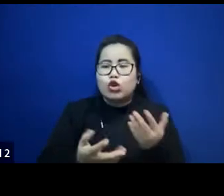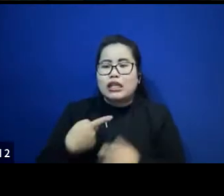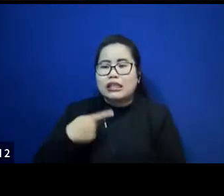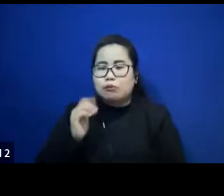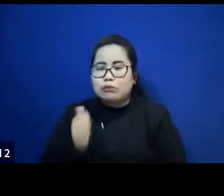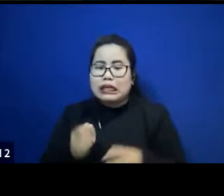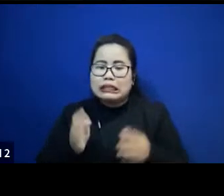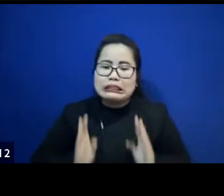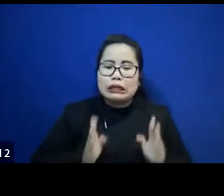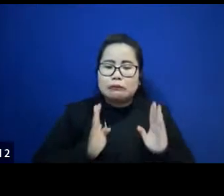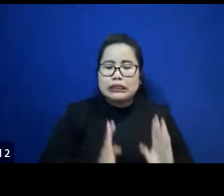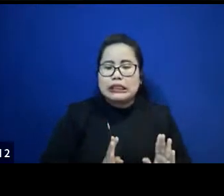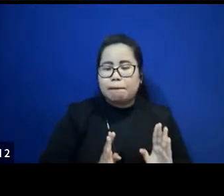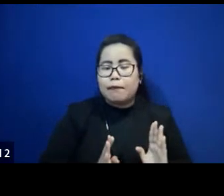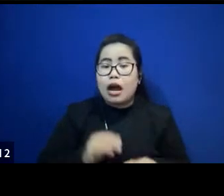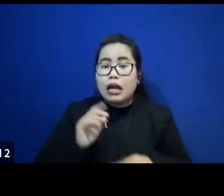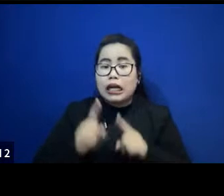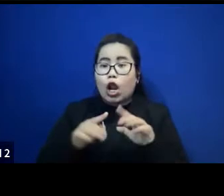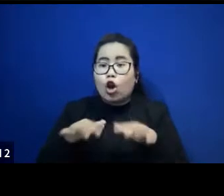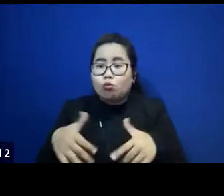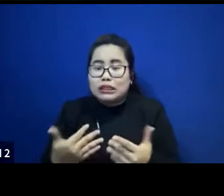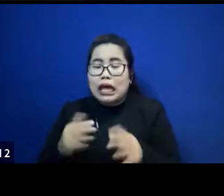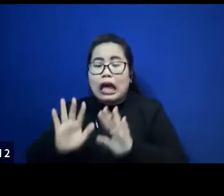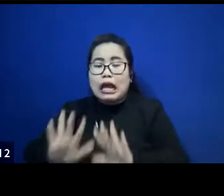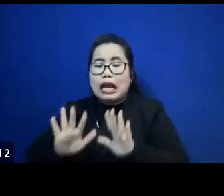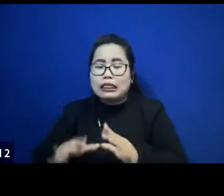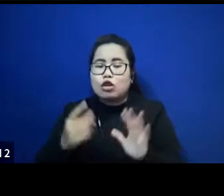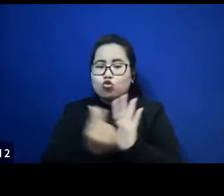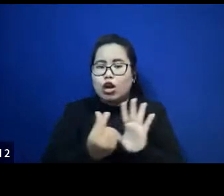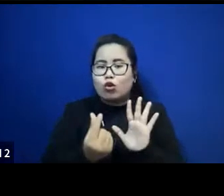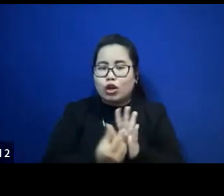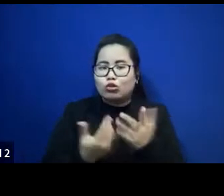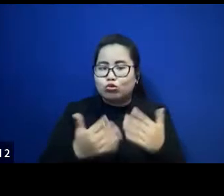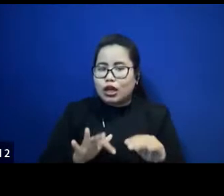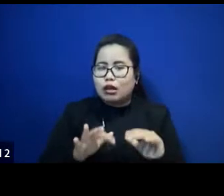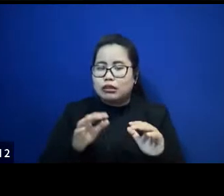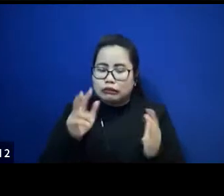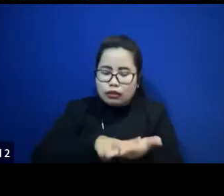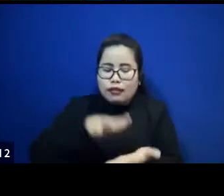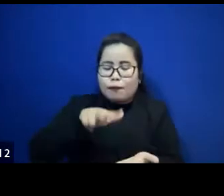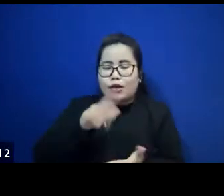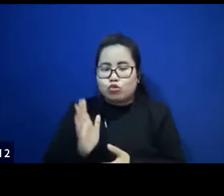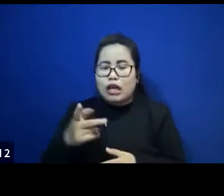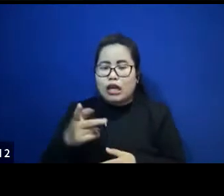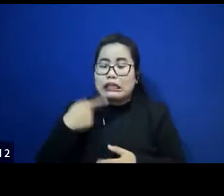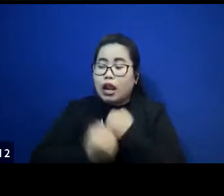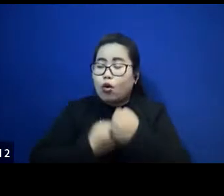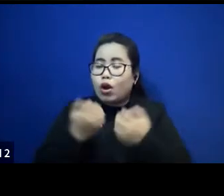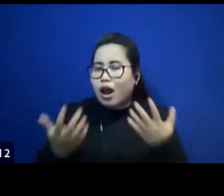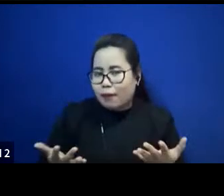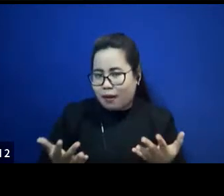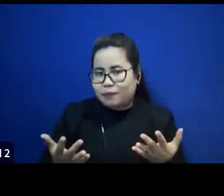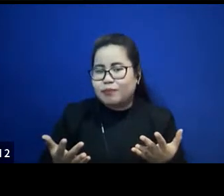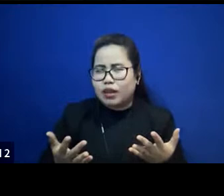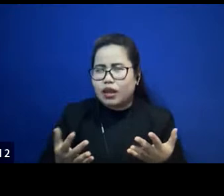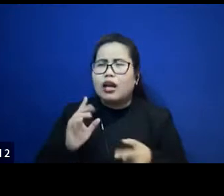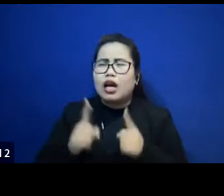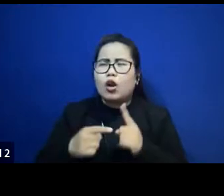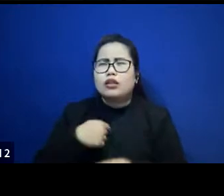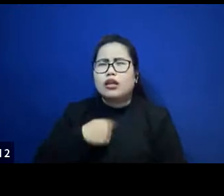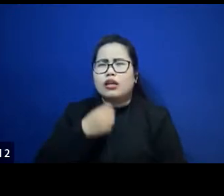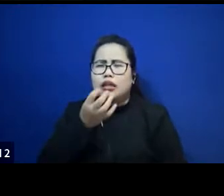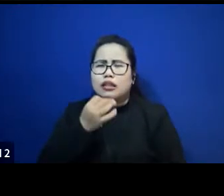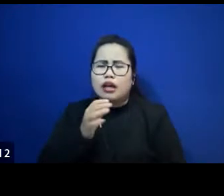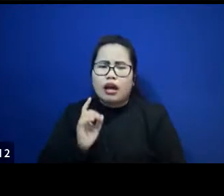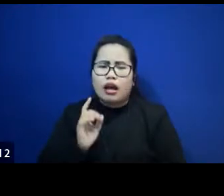bersiap-siap kalau misalnya nanti undang-undang ini berlaku Apa yang harus kita lakukan Enggak saya ada grace